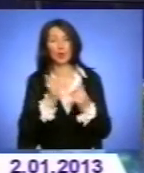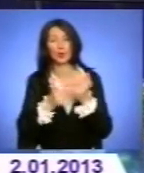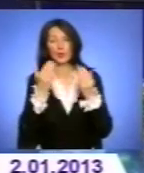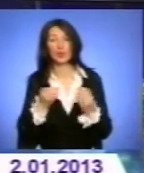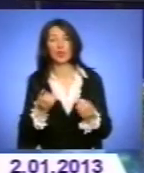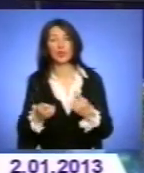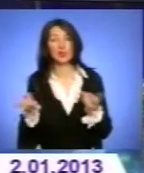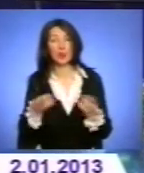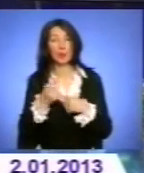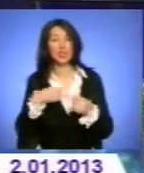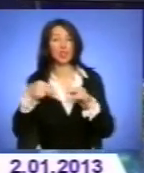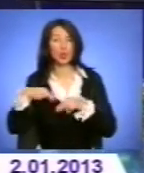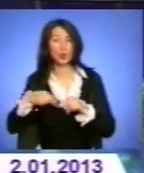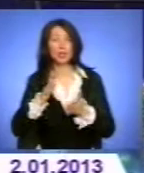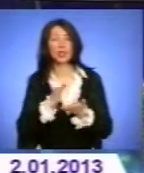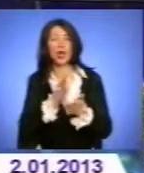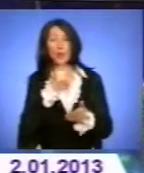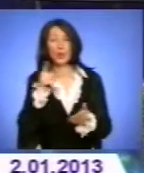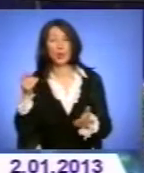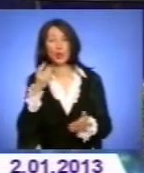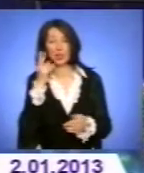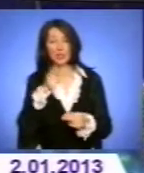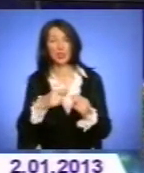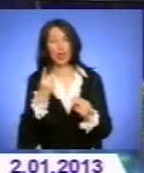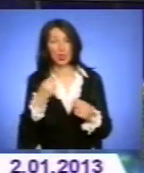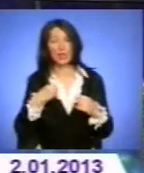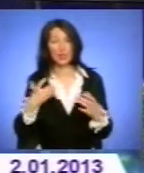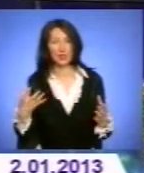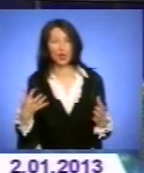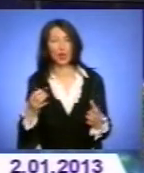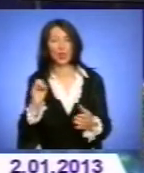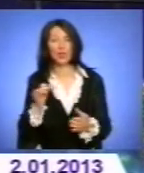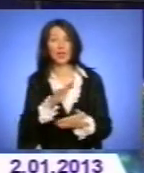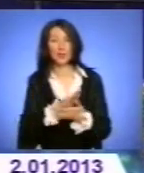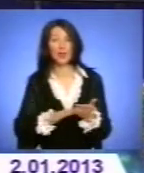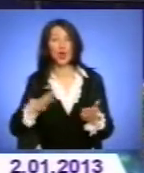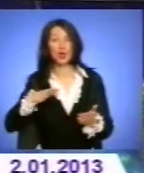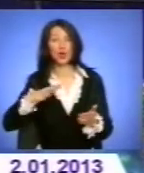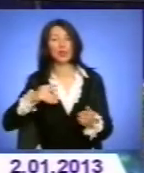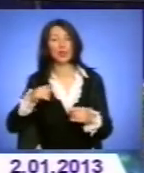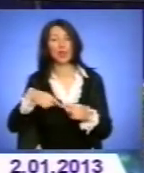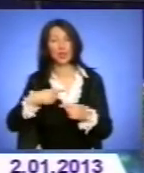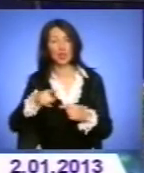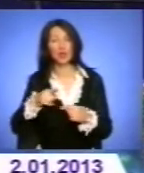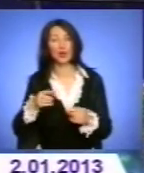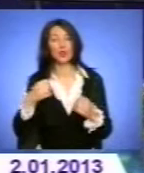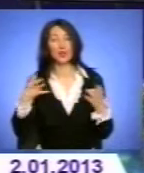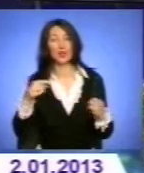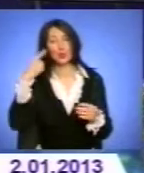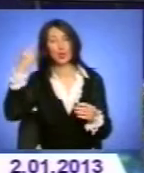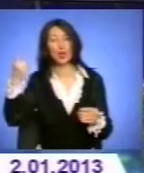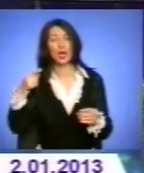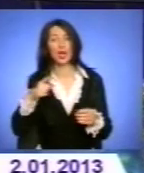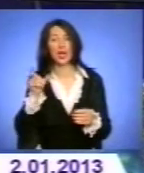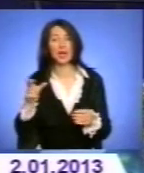праці. Тобто перебуваємо у періоді, коли закінчилося одне свято і триває очікування іншого. Психологи називають цей